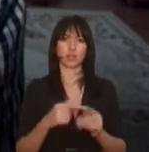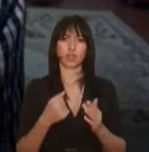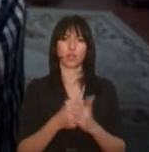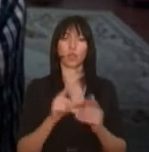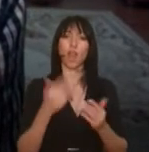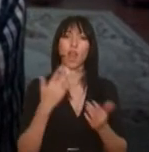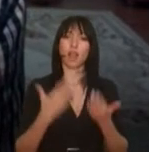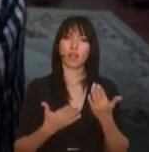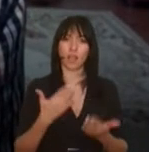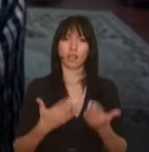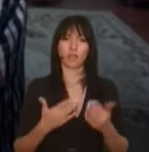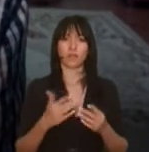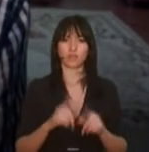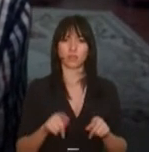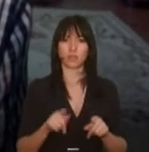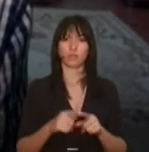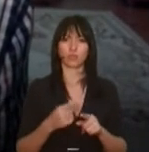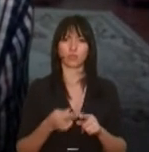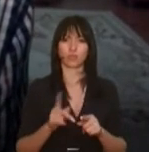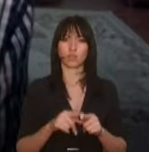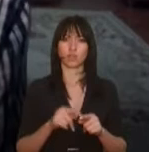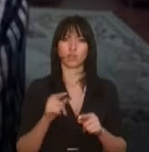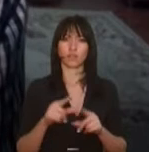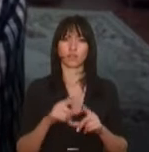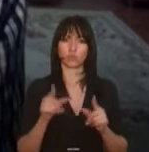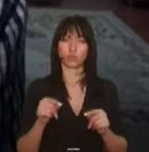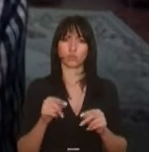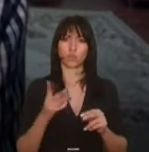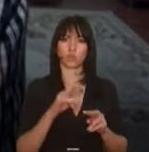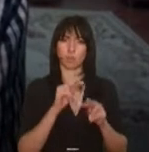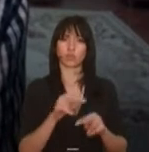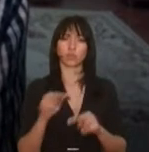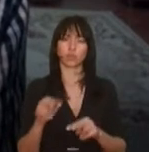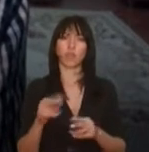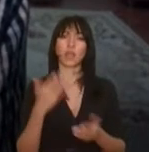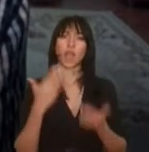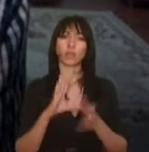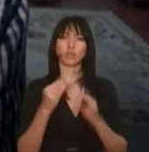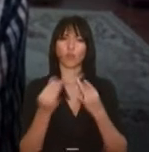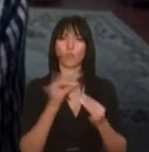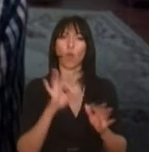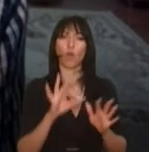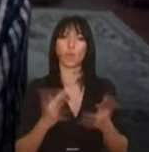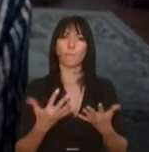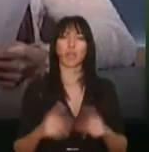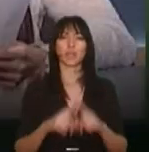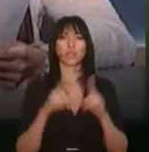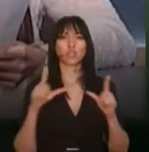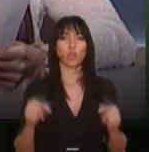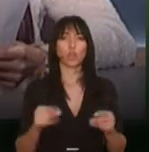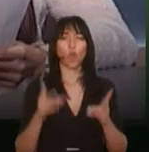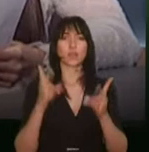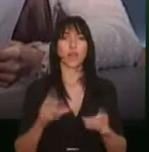але летальних випадків у школах відмічено не було. Якщо говорити про випадки шкільного